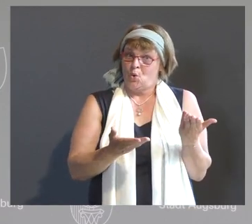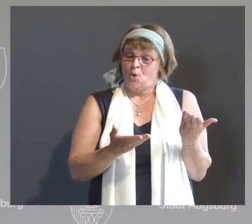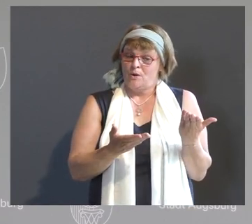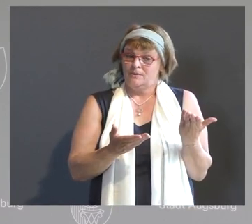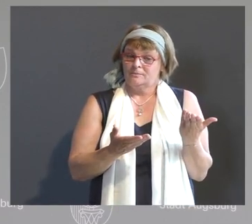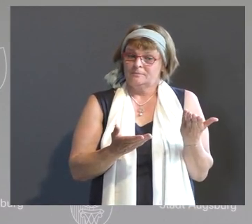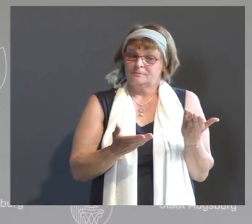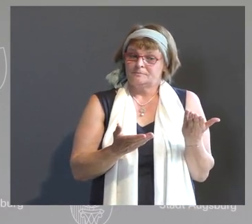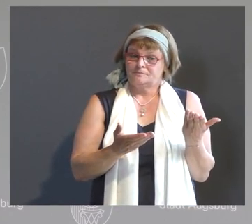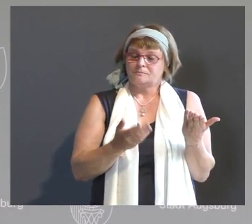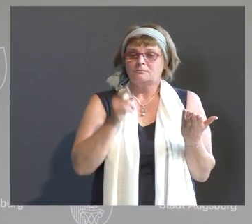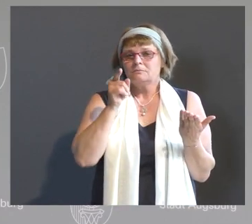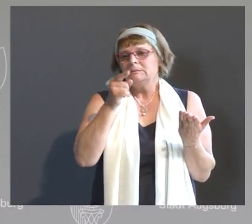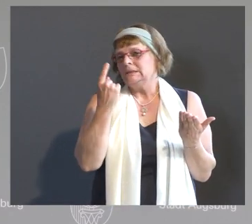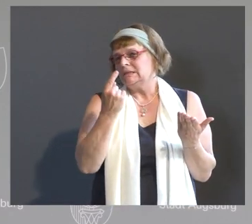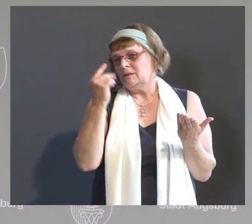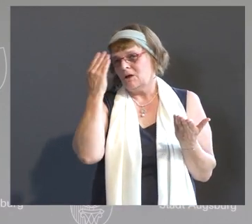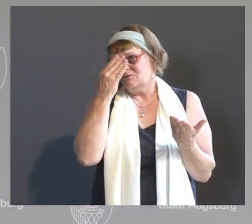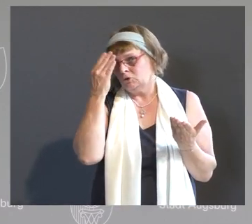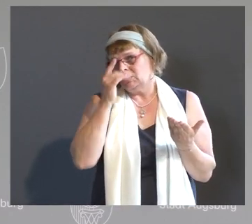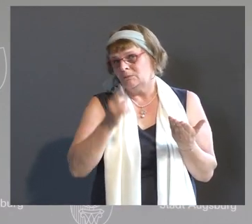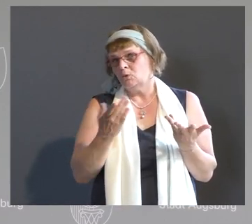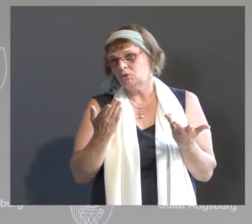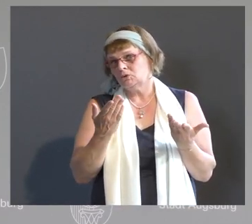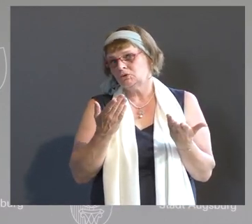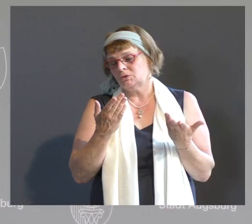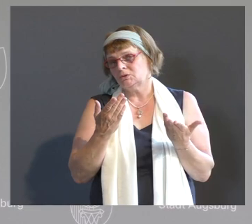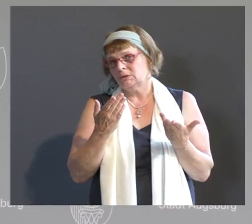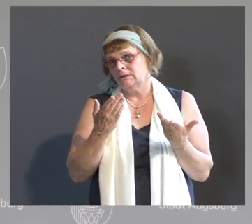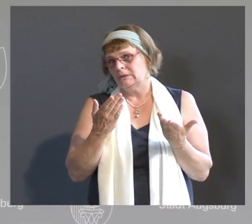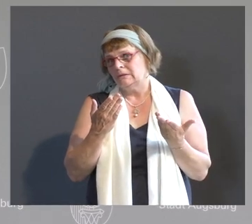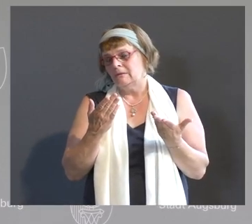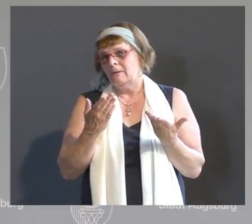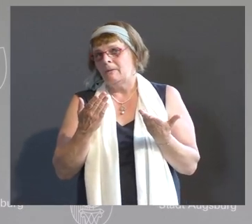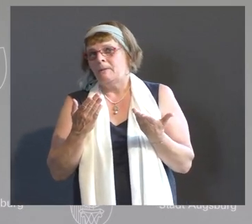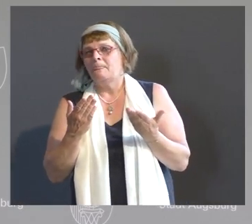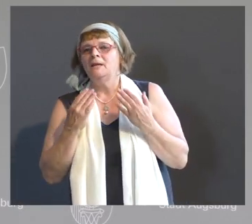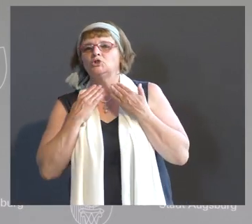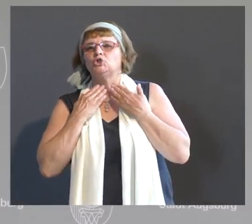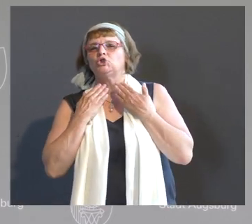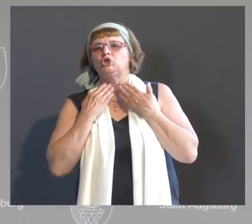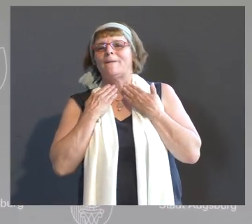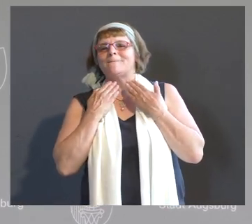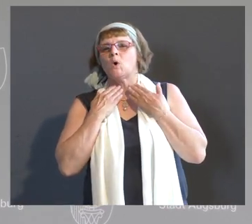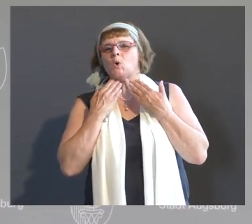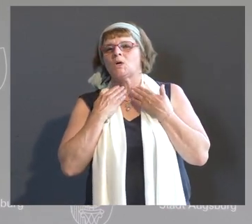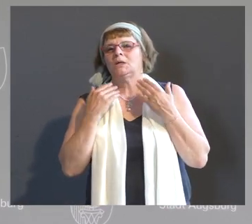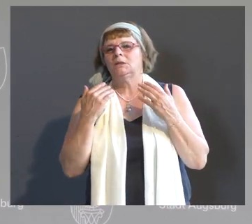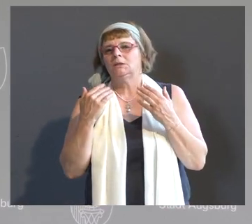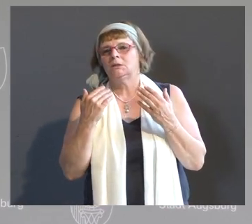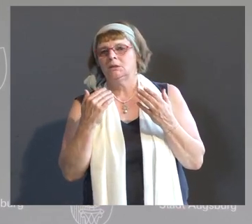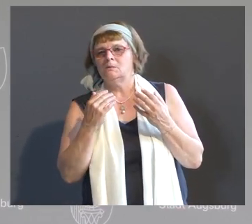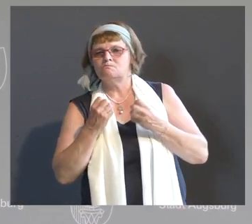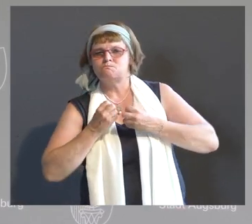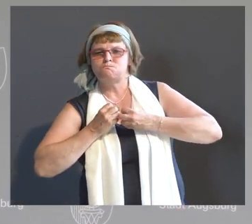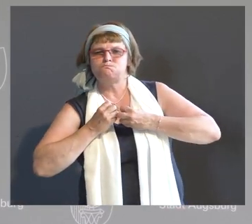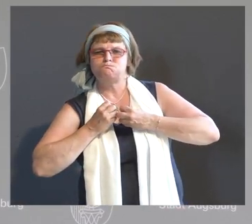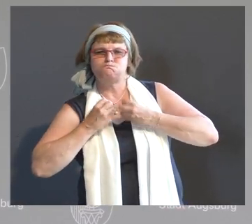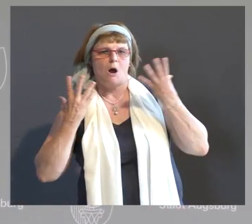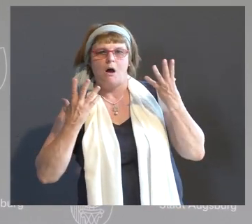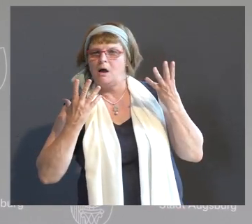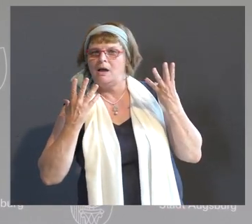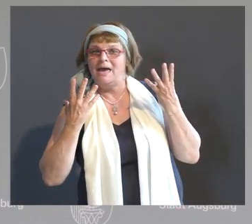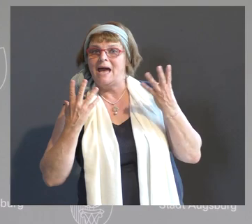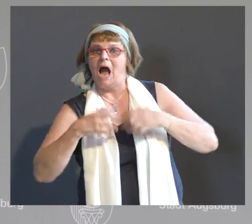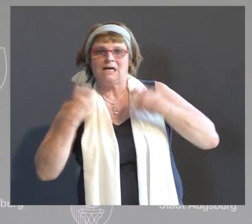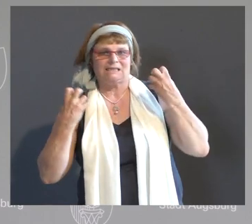so vorstellen, es war, ich nenne es einmal vielleicht eruptiv in der Stimmung. Also ganz, ich möchte nicht von explosiv sprechen, aber eruptiv.